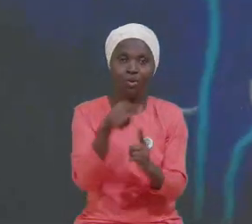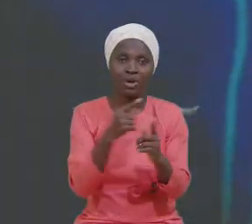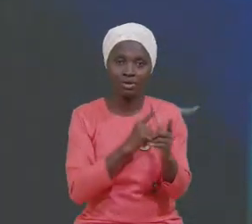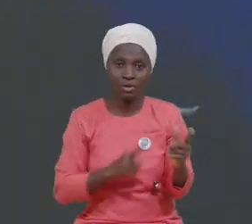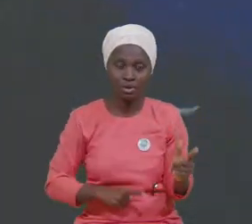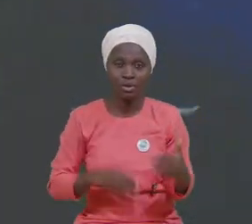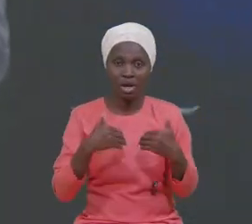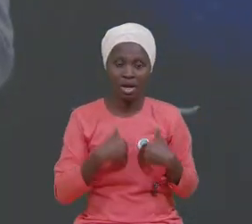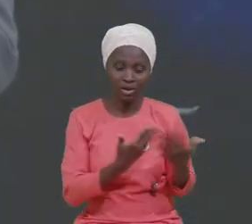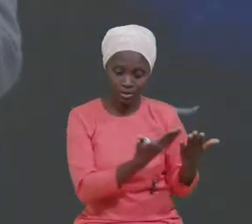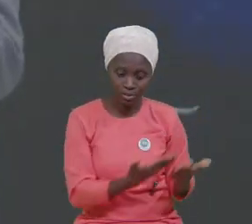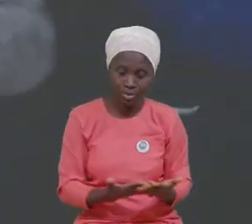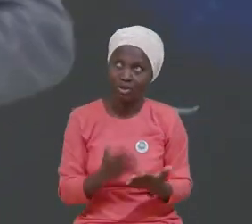Seigneur